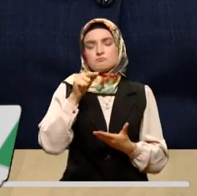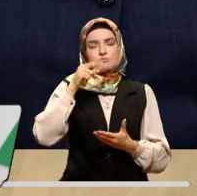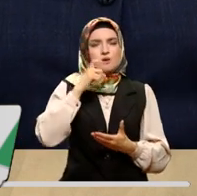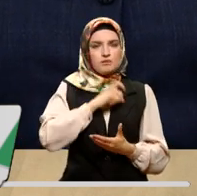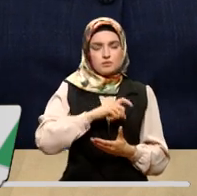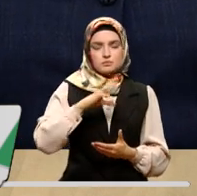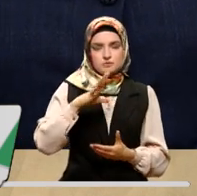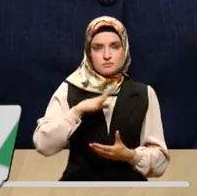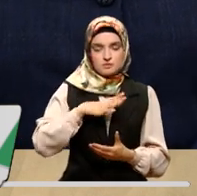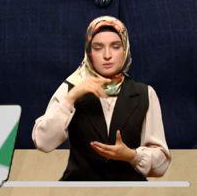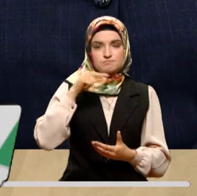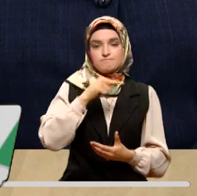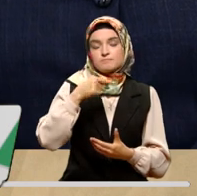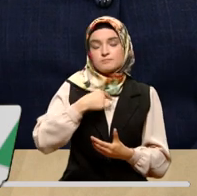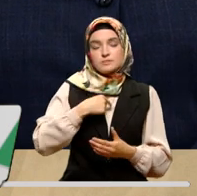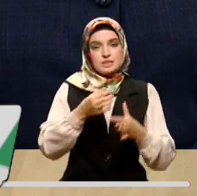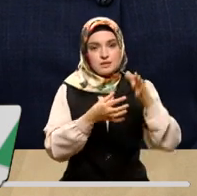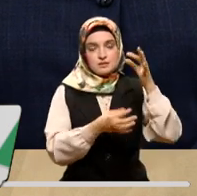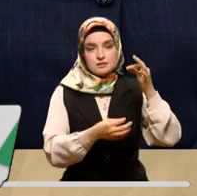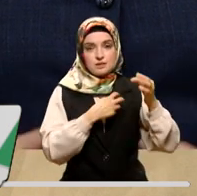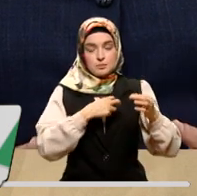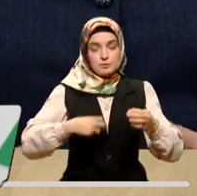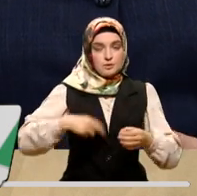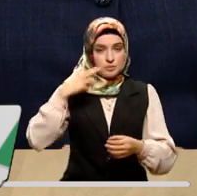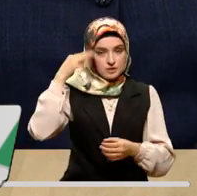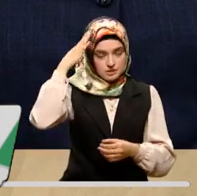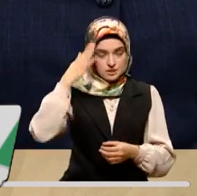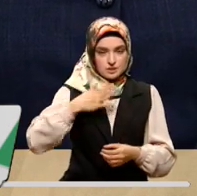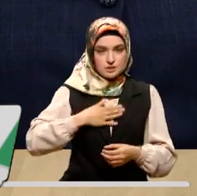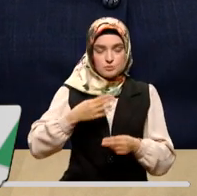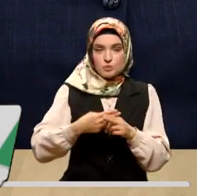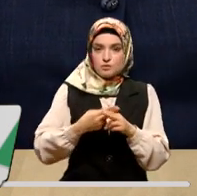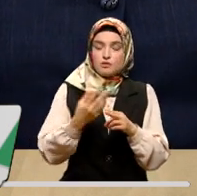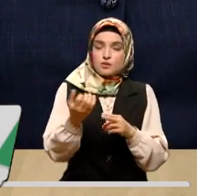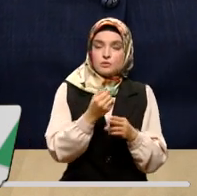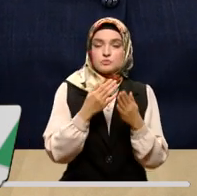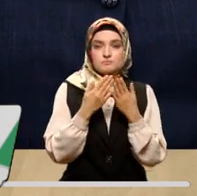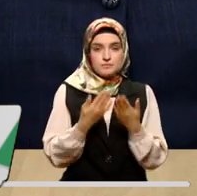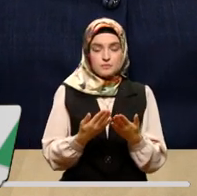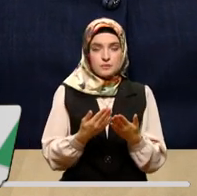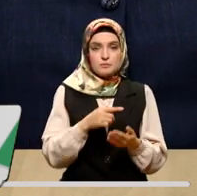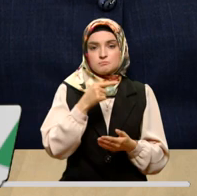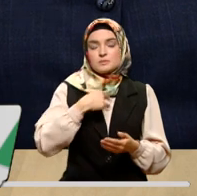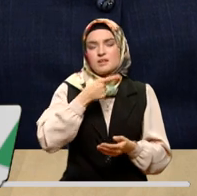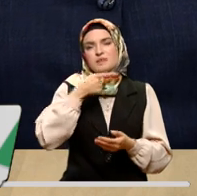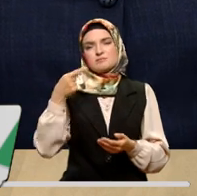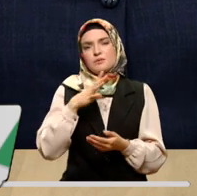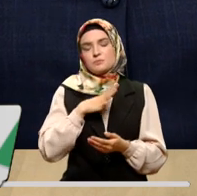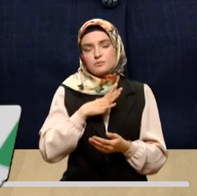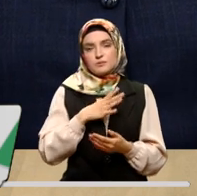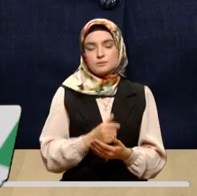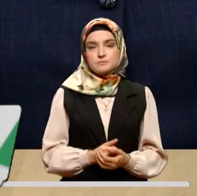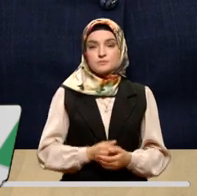şurada. Biz de insanız. Yani peygamber örnek alıyoruz, hocalar olarak demek istiyorum. Din görevleri olarak demek istiyorum. Bizim de eksiklerimiz var.